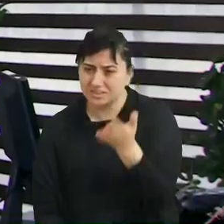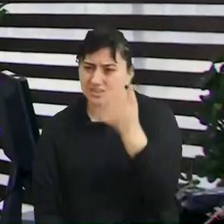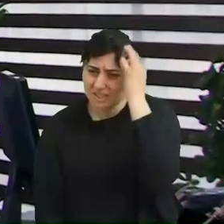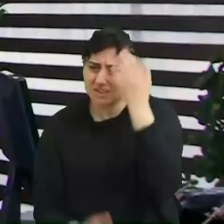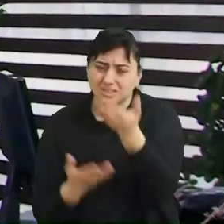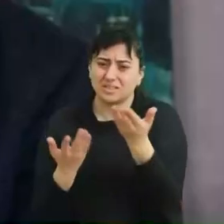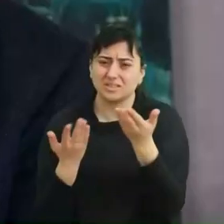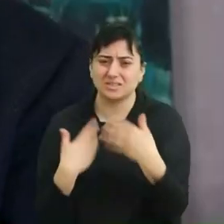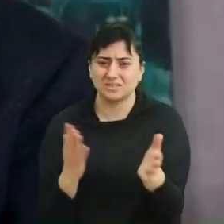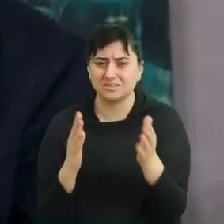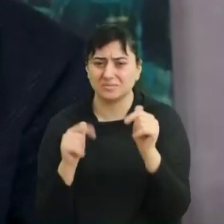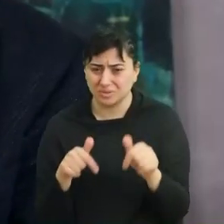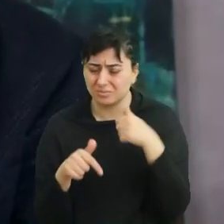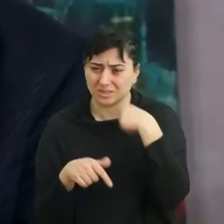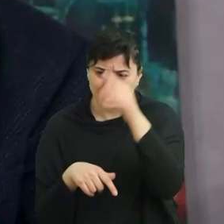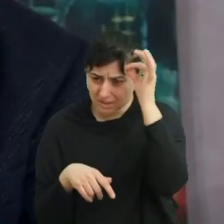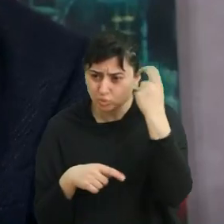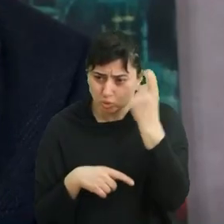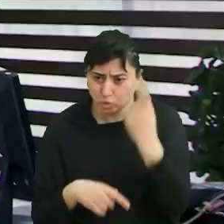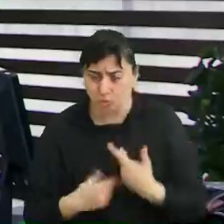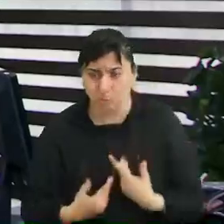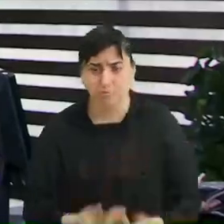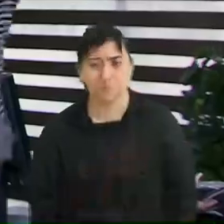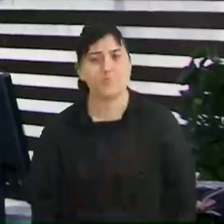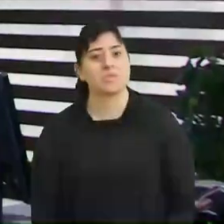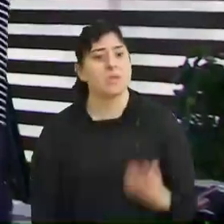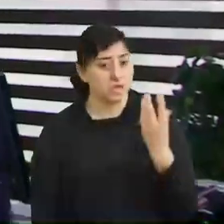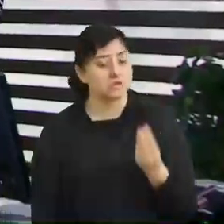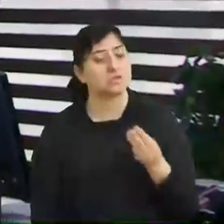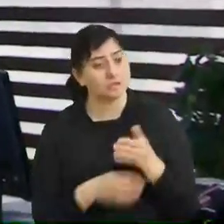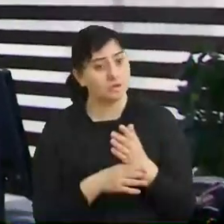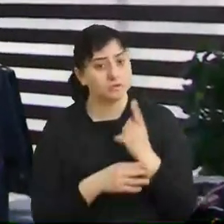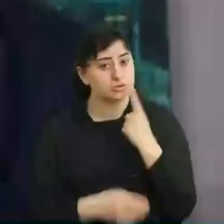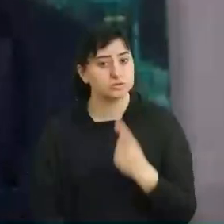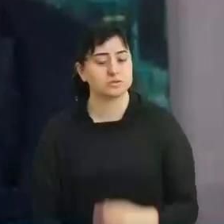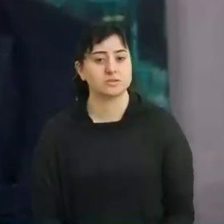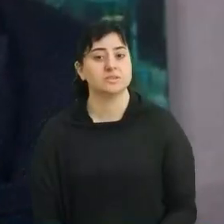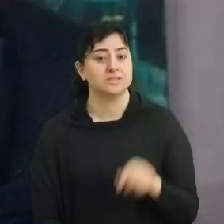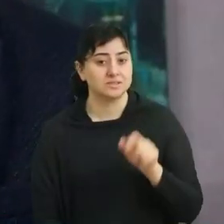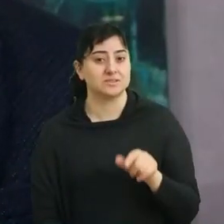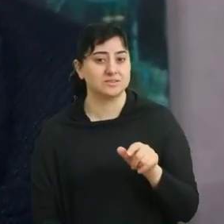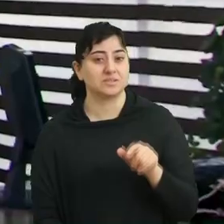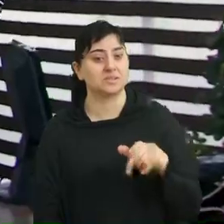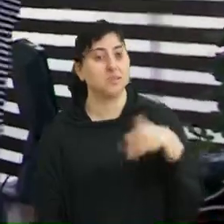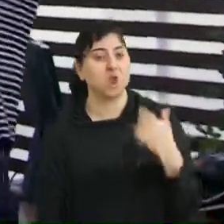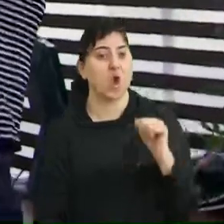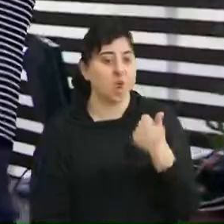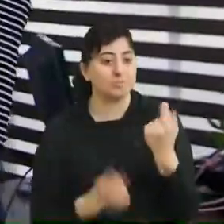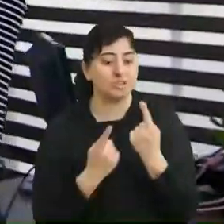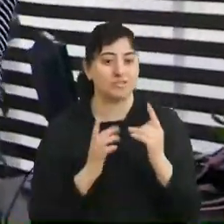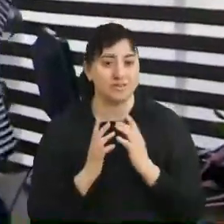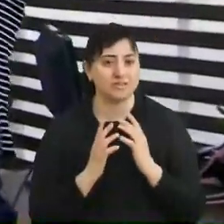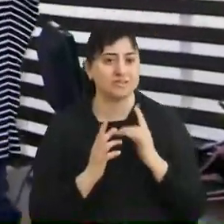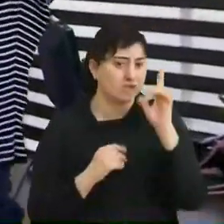Ne saçını başını mı ya? Şimdi ben onu düşünecek durumda mıyım ya? Evet. Doğru söylüyor Sarp Bey. Şu anda ilgilenecek çok daha önemli şeylerim